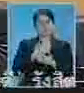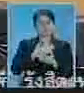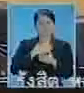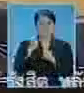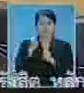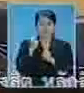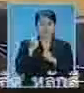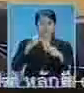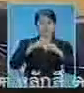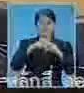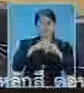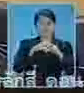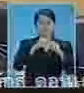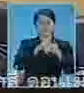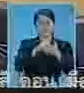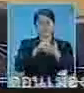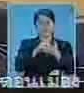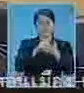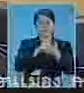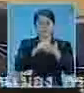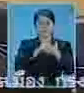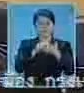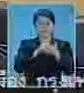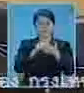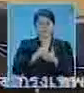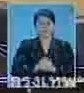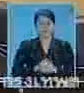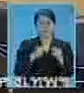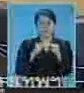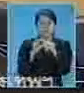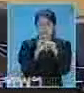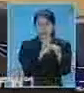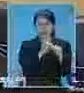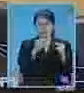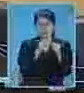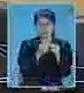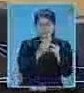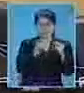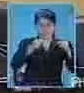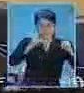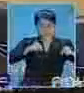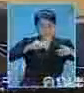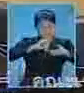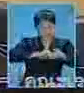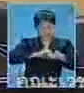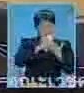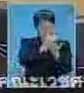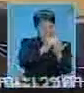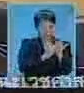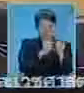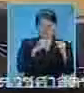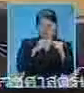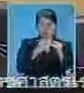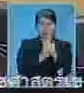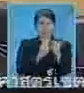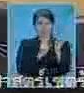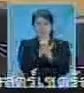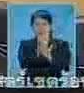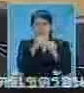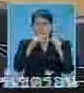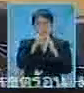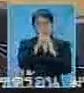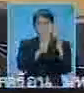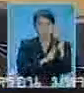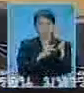าที่เกิดขึ้นในยุคของท่านในการแก้สัญญาสัมปทานโดยไม่ชอบด้วยกฎหมายอยู่เลยและเมื่อเ